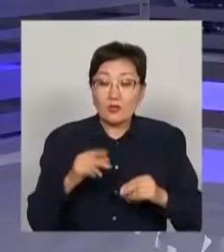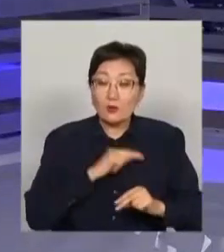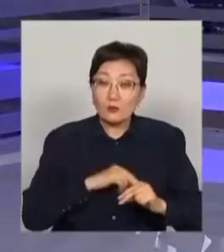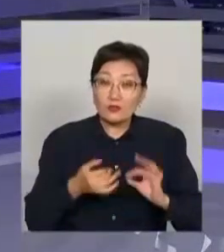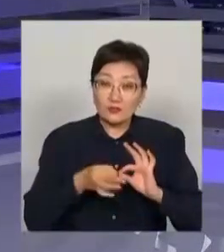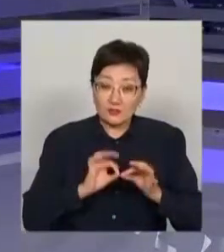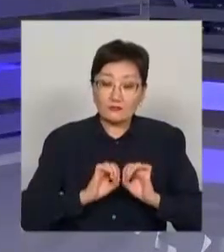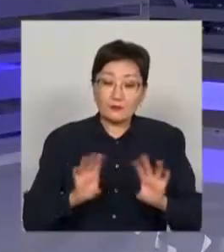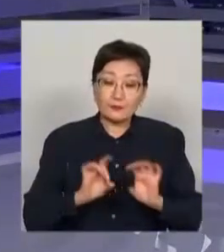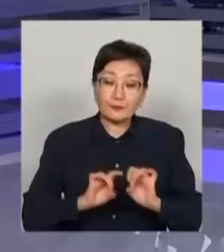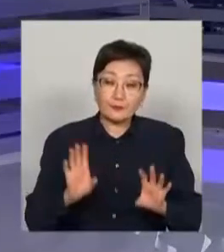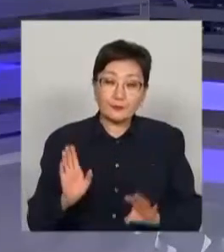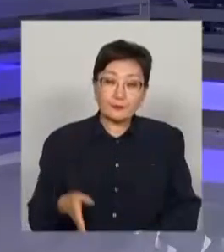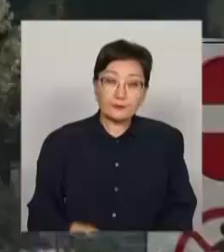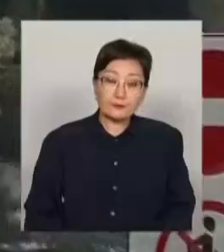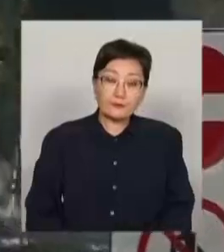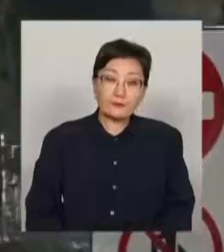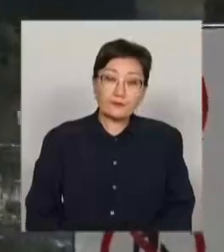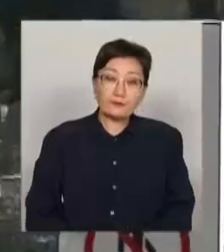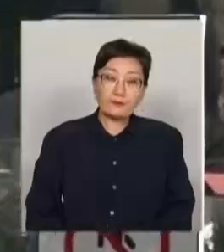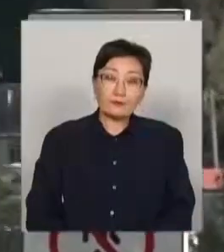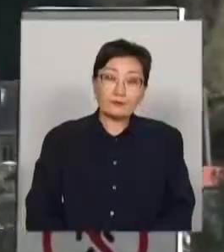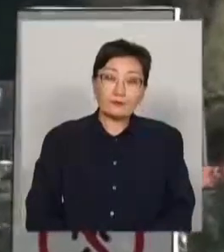материал Дамира Анитова.